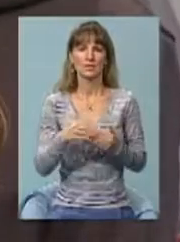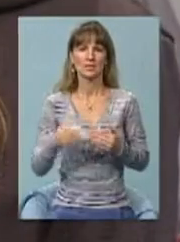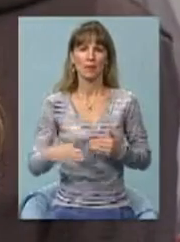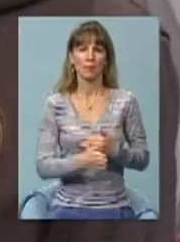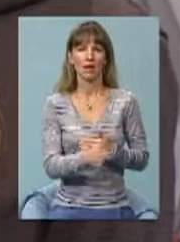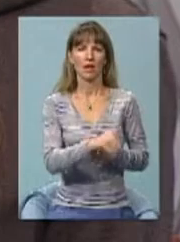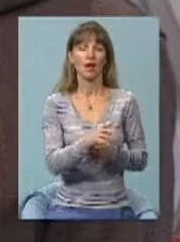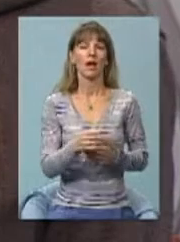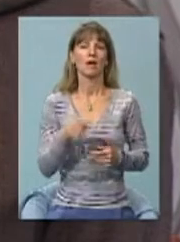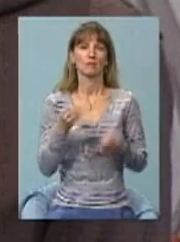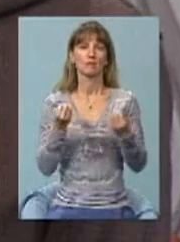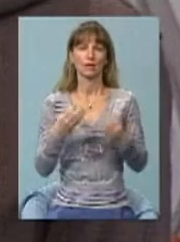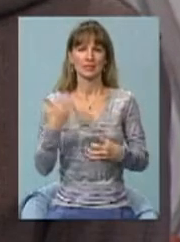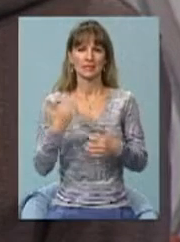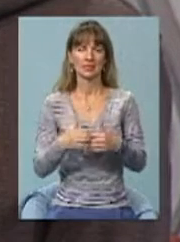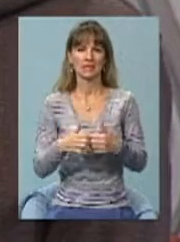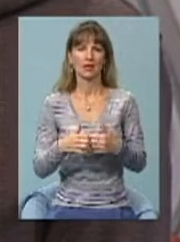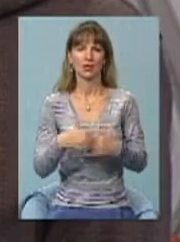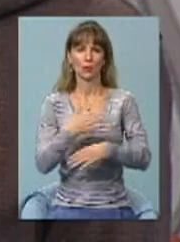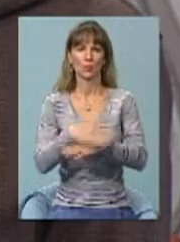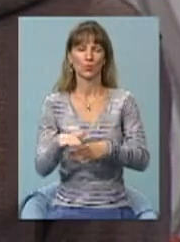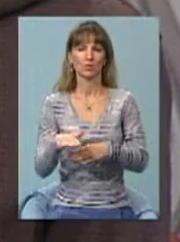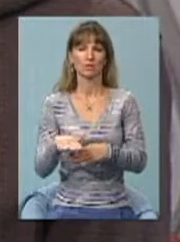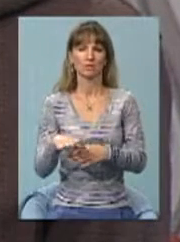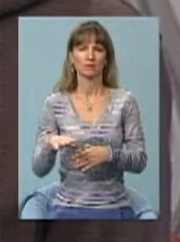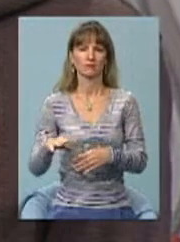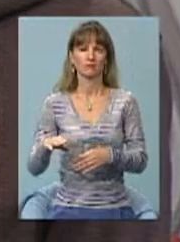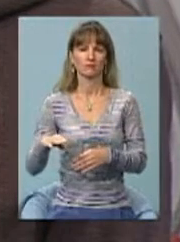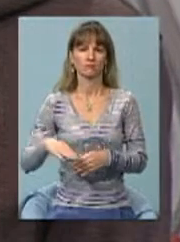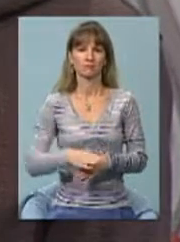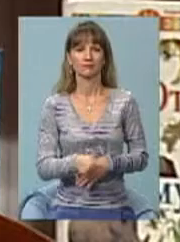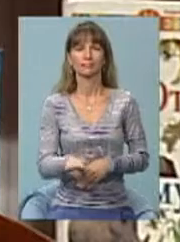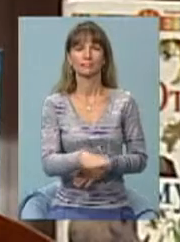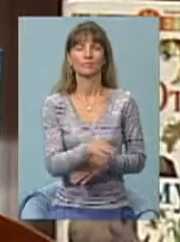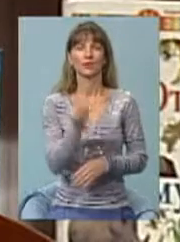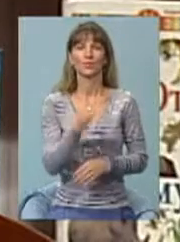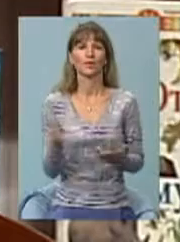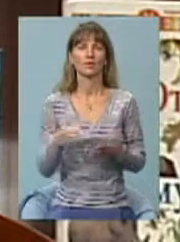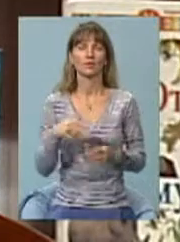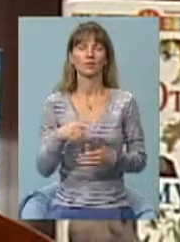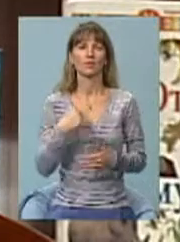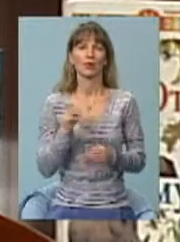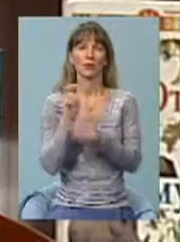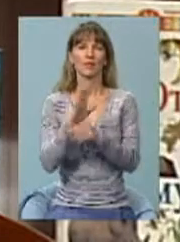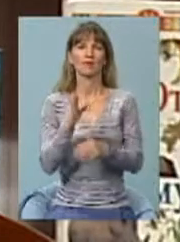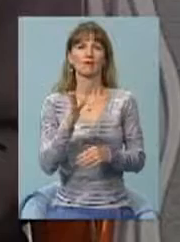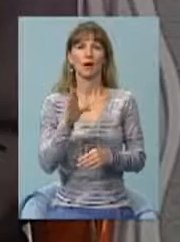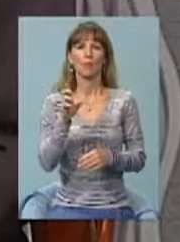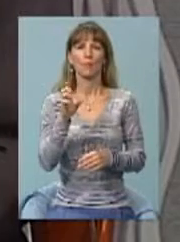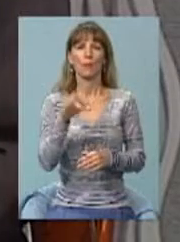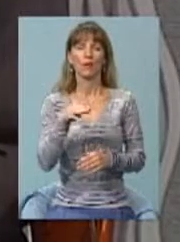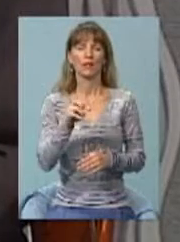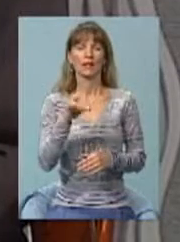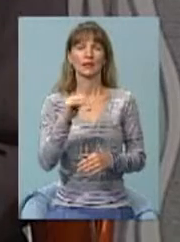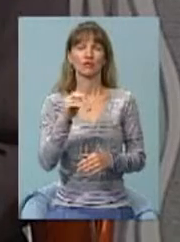просто серед неба повзали по землі і люди як ходили там? Ну, це був ботанічний сад. А, тобто